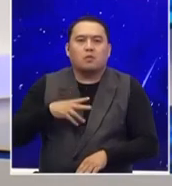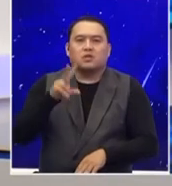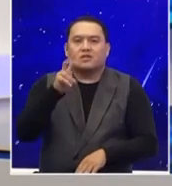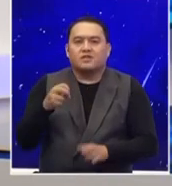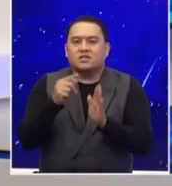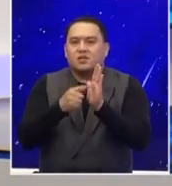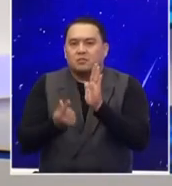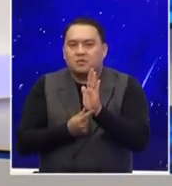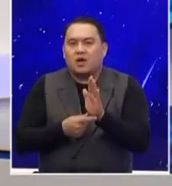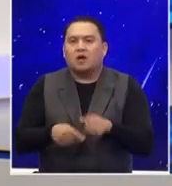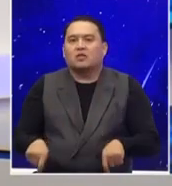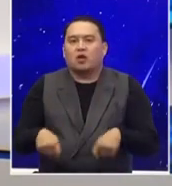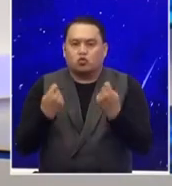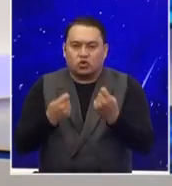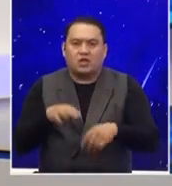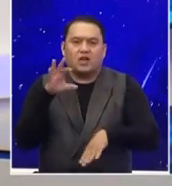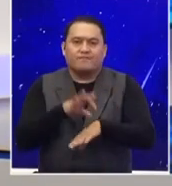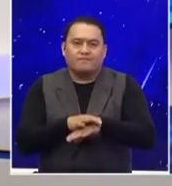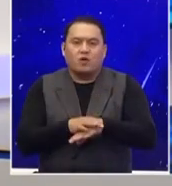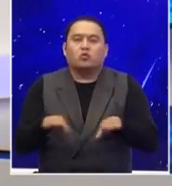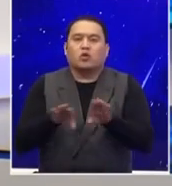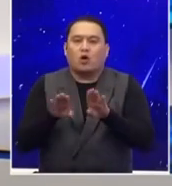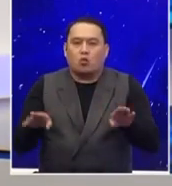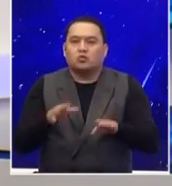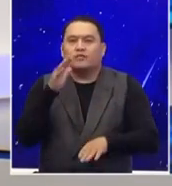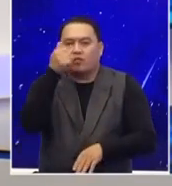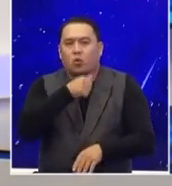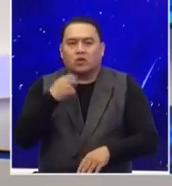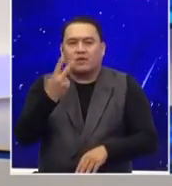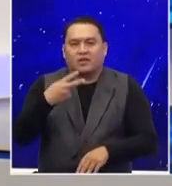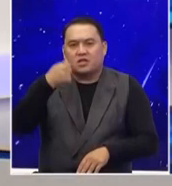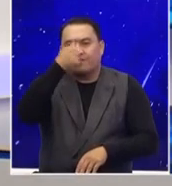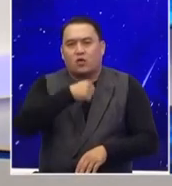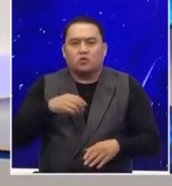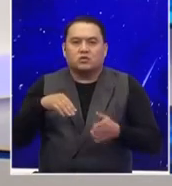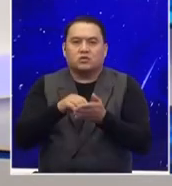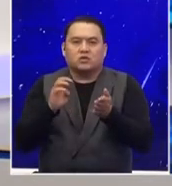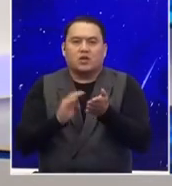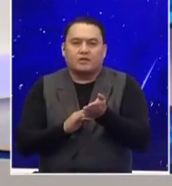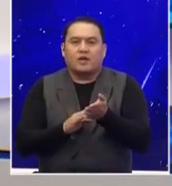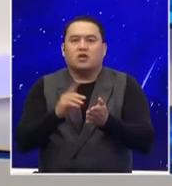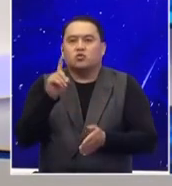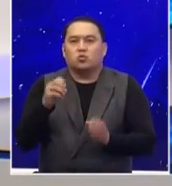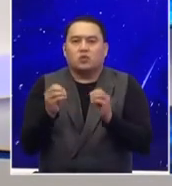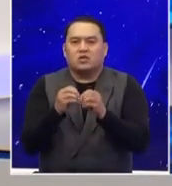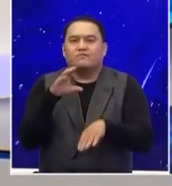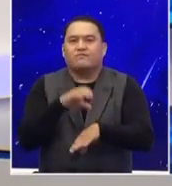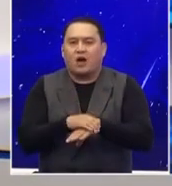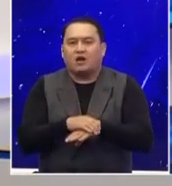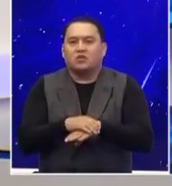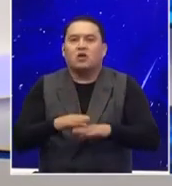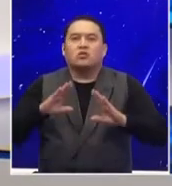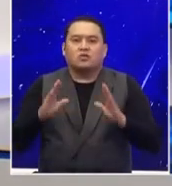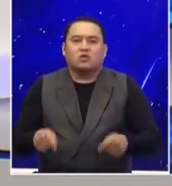совершено 217 правонарушений, то за аналогичный период 2020-го зарегистрировано 110 фактов. Чаще